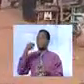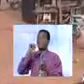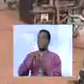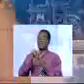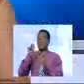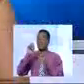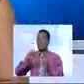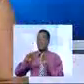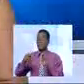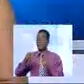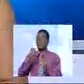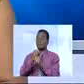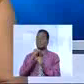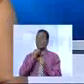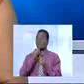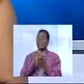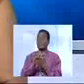localité.